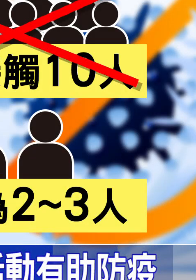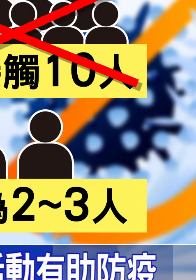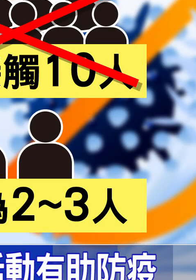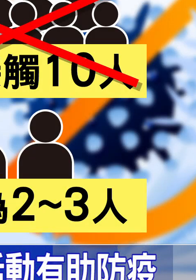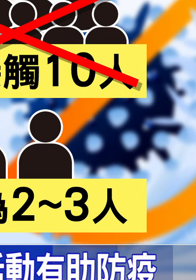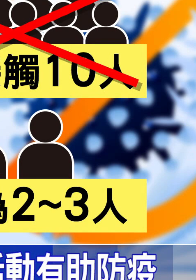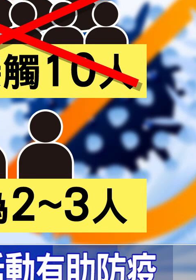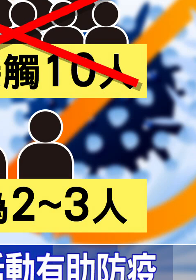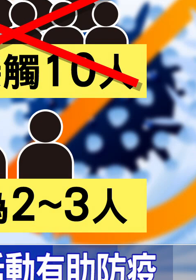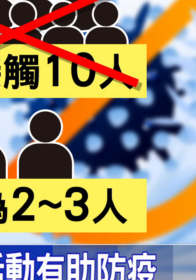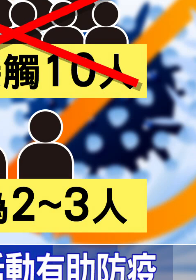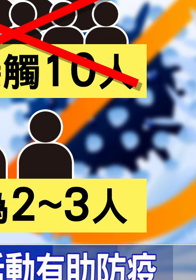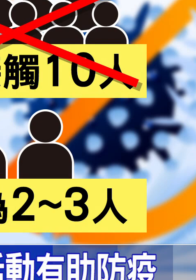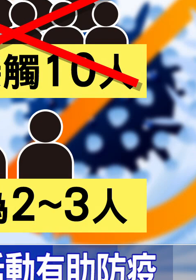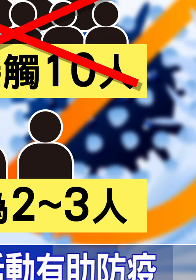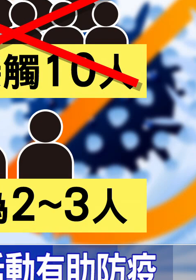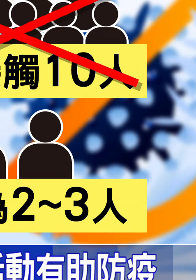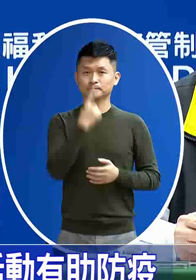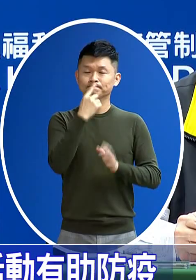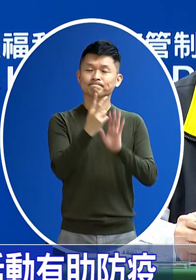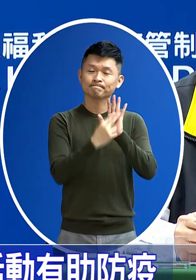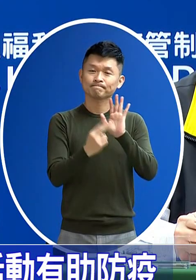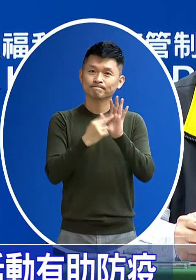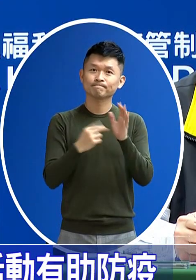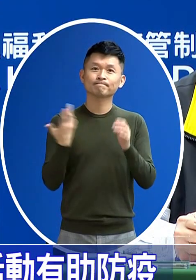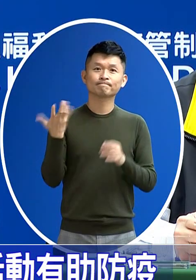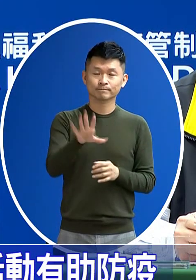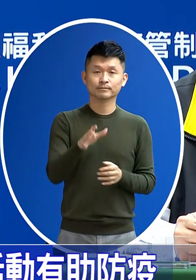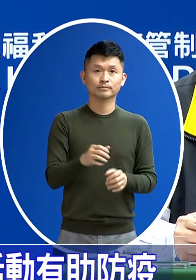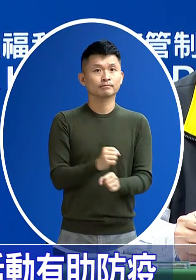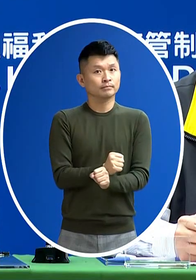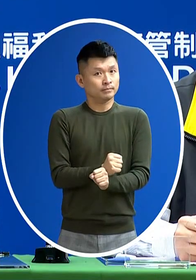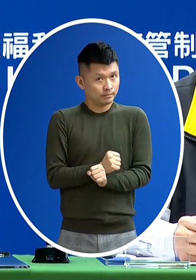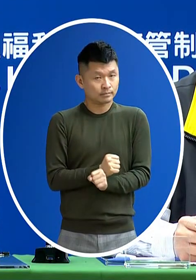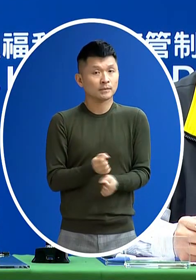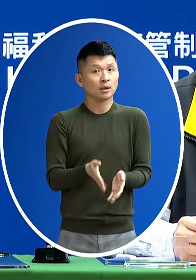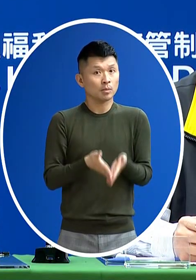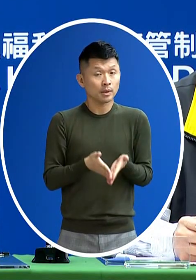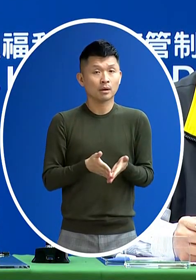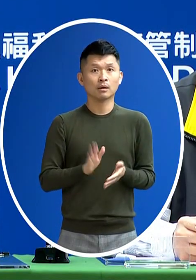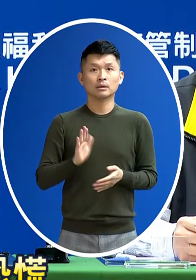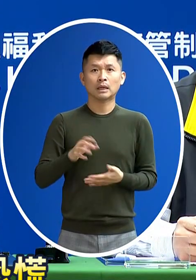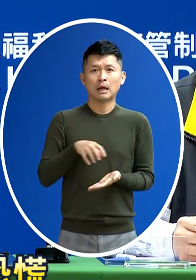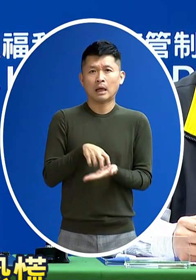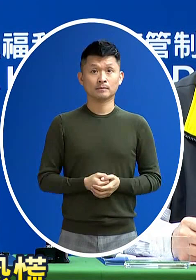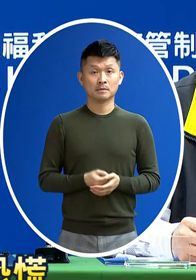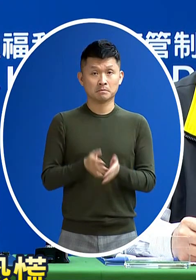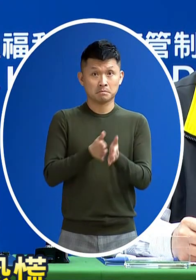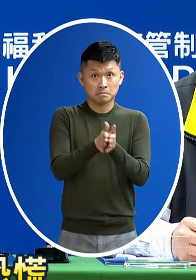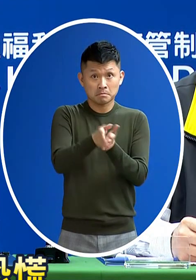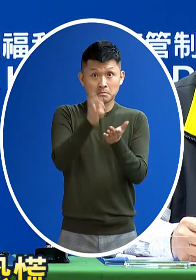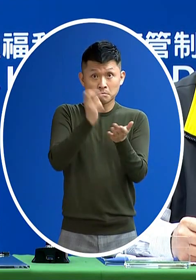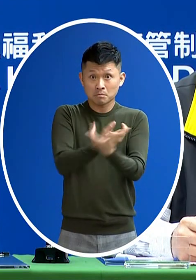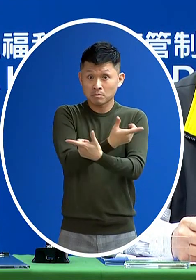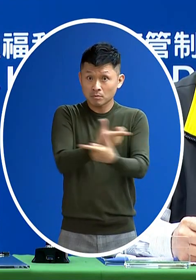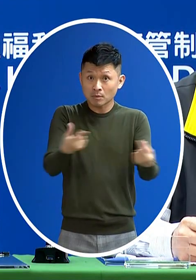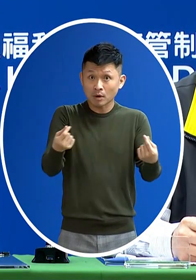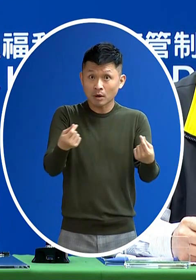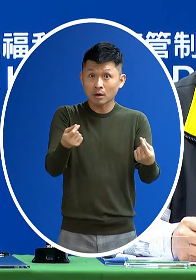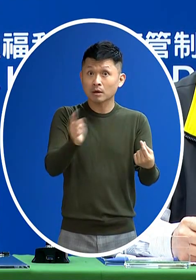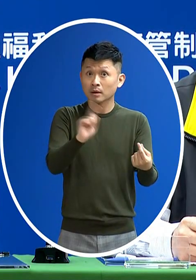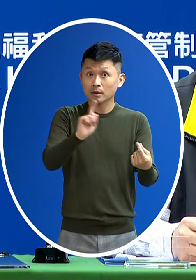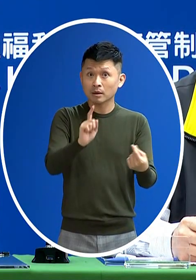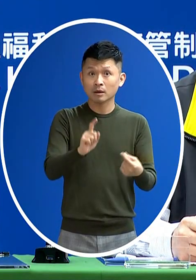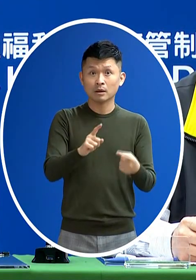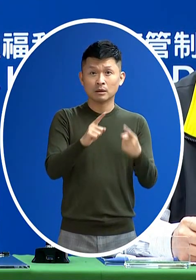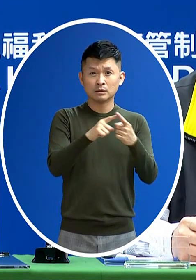到2到3个人，对防疫也会有帮助。 戒慎是一定要的，但也不需要太过于恐慌。会希望就是说，不